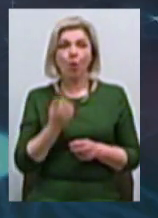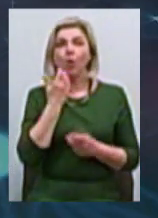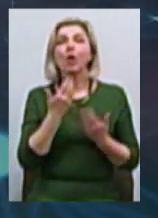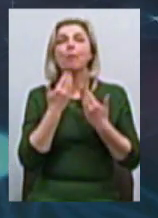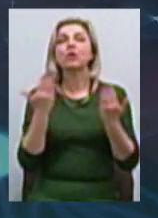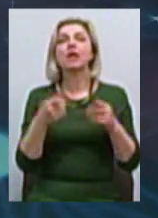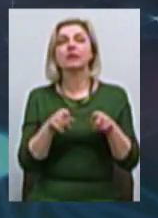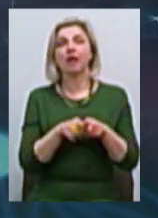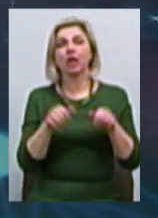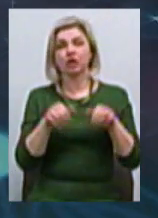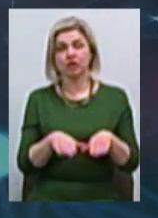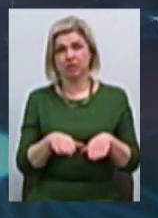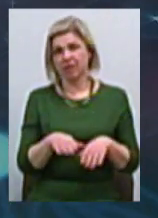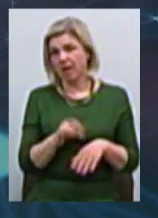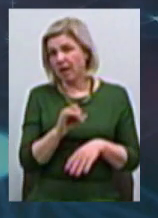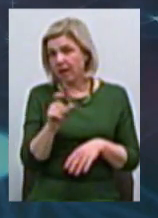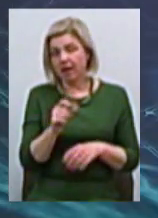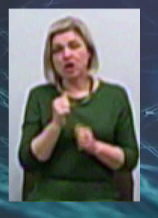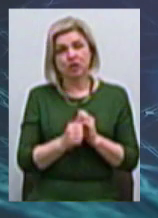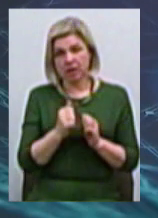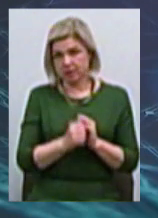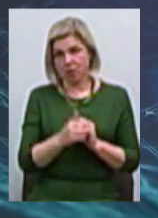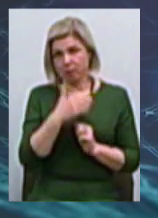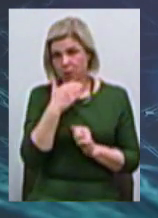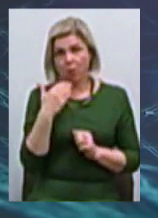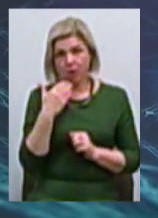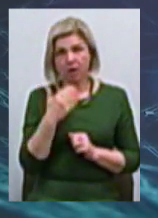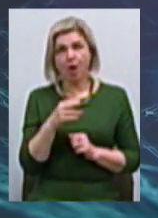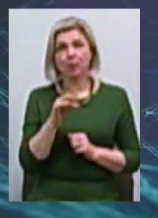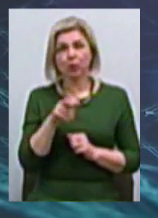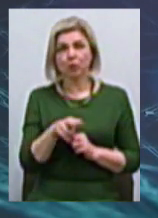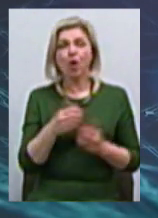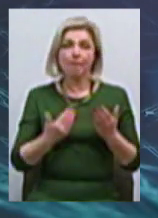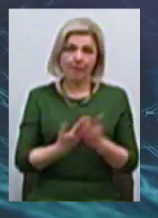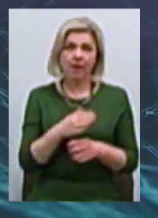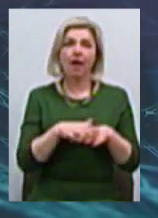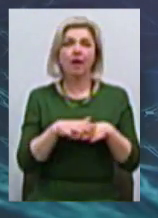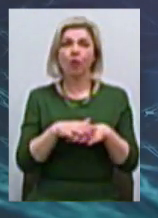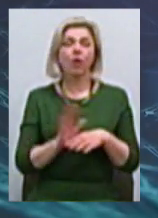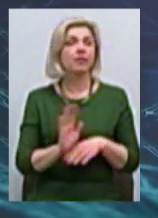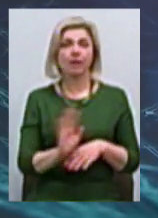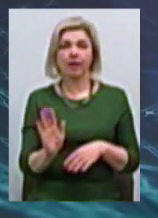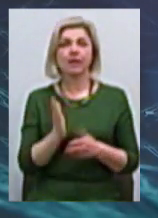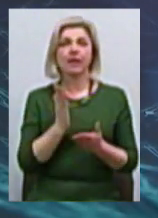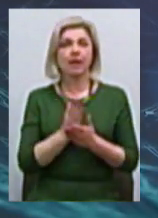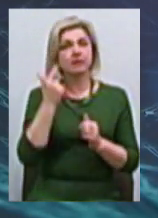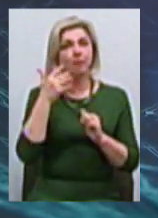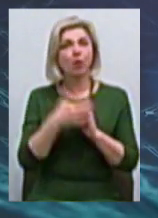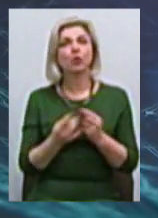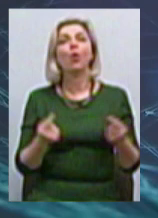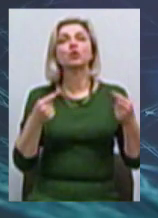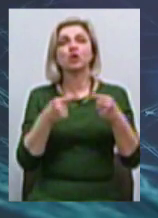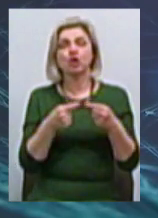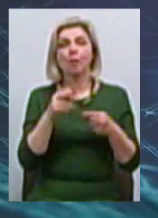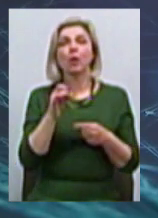такие решения принимались? Да их достаточно много. Уточенных протоколов очень много. То есть перерахунок? Нет, есть еще понятие уточенный протокол, уточнение,